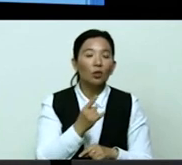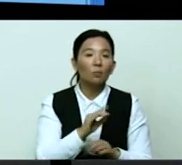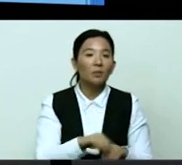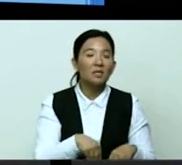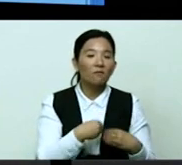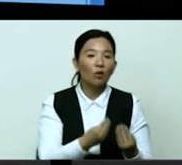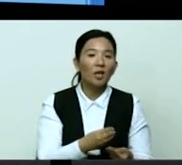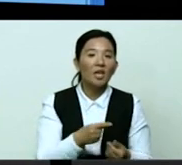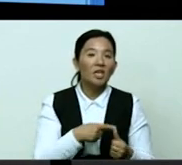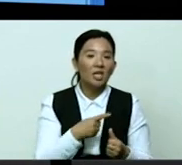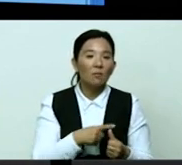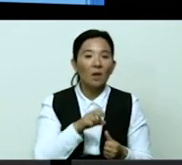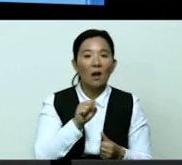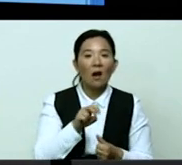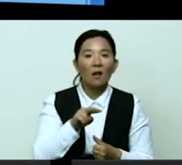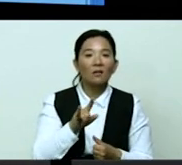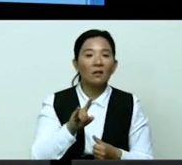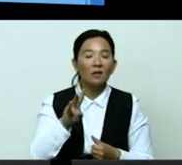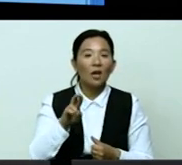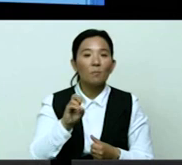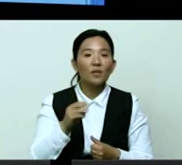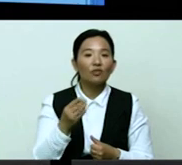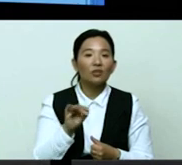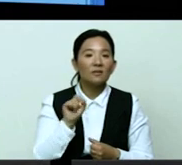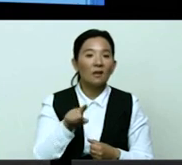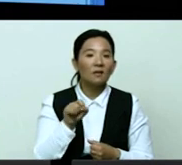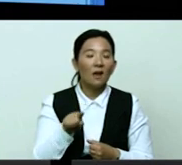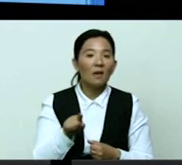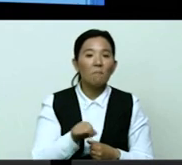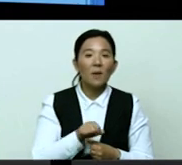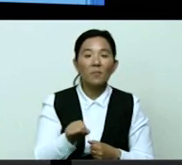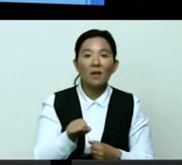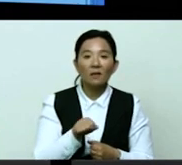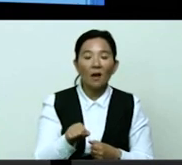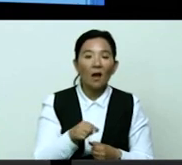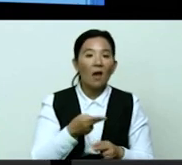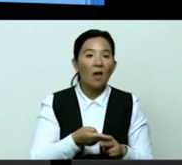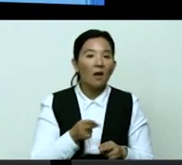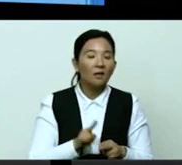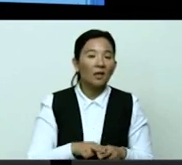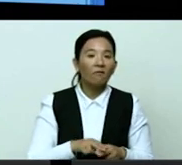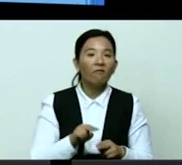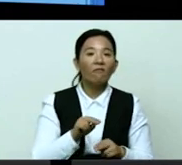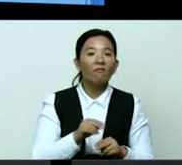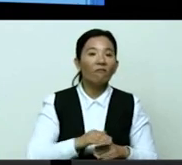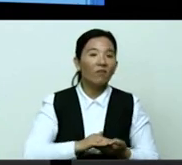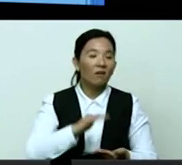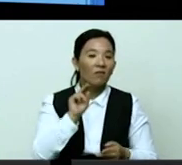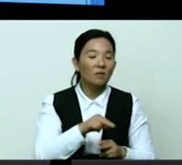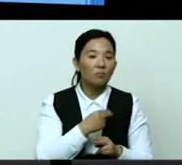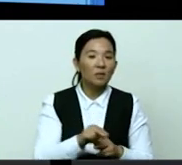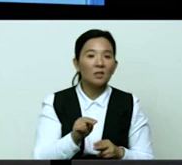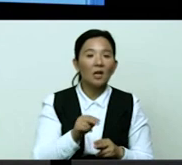присвоили имя Алтын-Бишик, золотая колыбель. Мальчик воспитывался среди мингов.